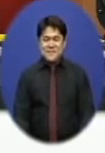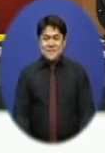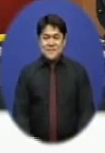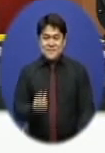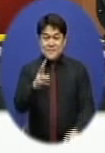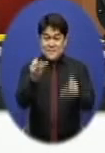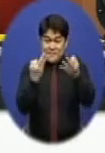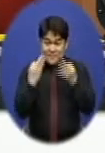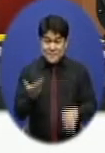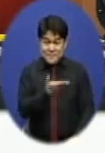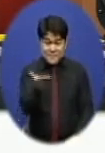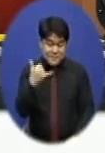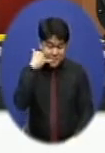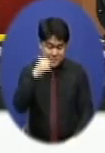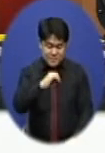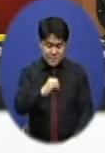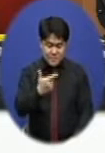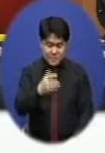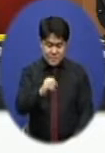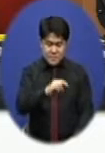네. 시청자 여러분, ARS